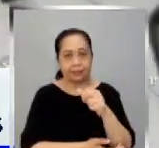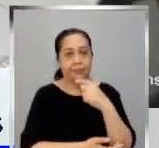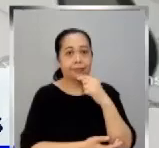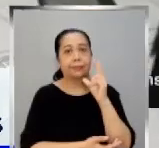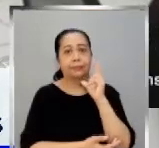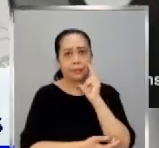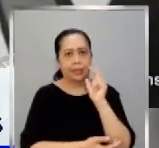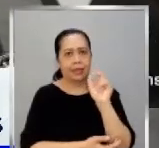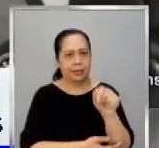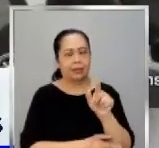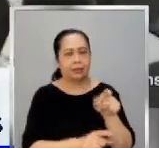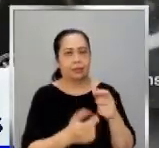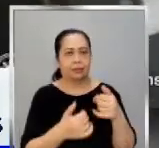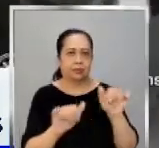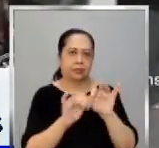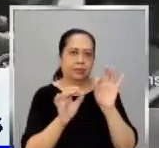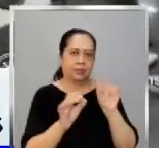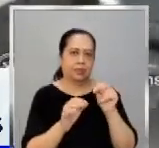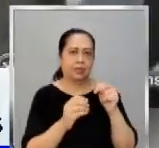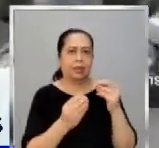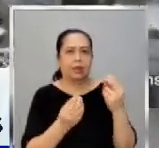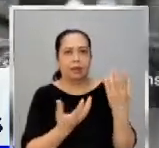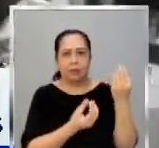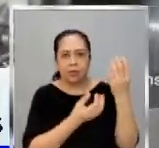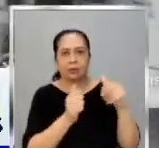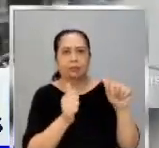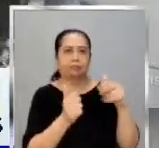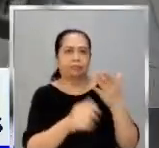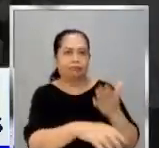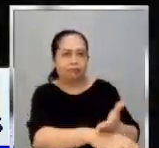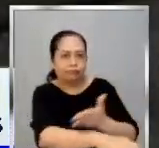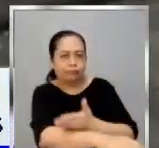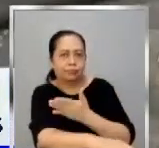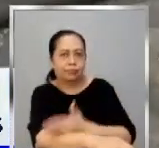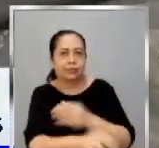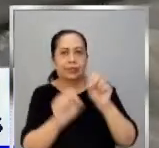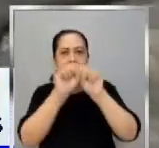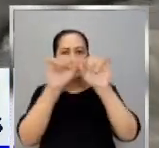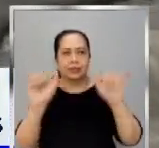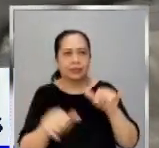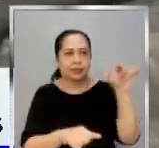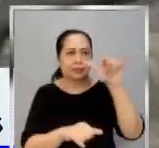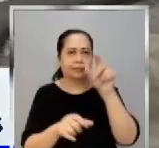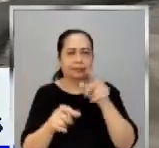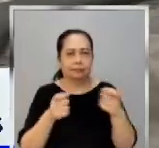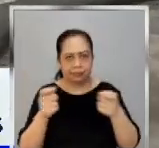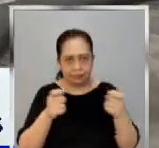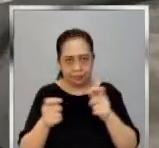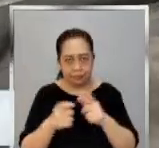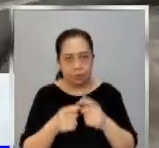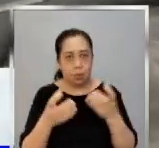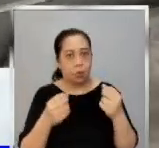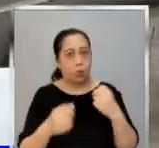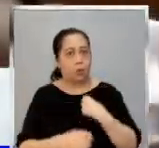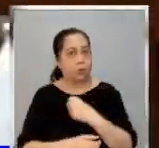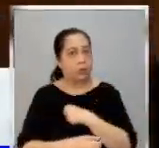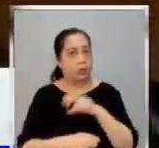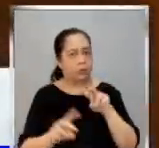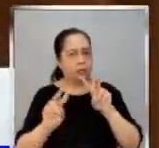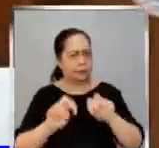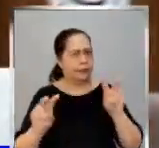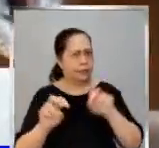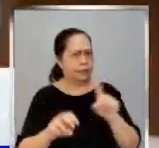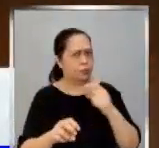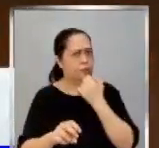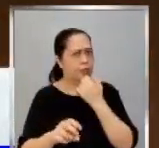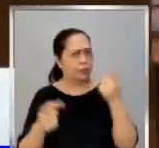ang sagot sa kinakailangang upgrade sa air navigation system ng bansa. Nais pa imbisigahan ng Senado ang nangyaring aberya kahapon. Ayon